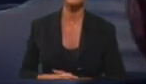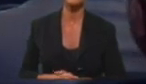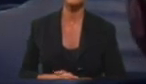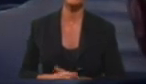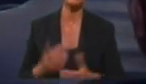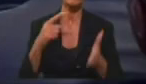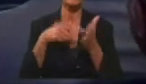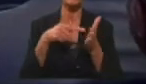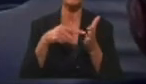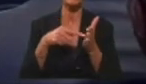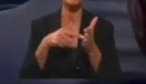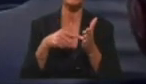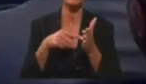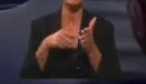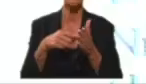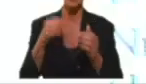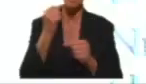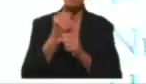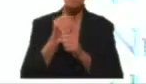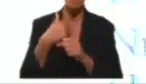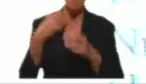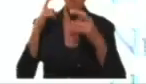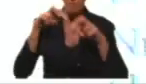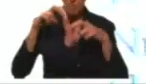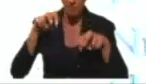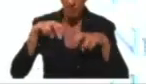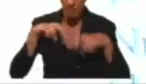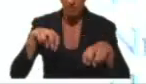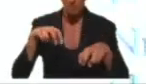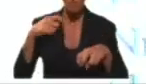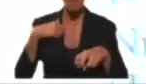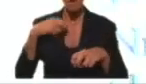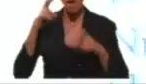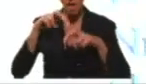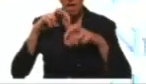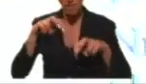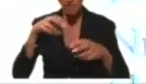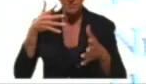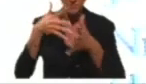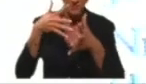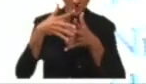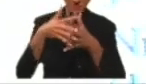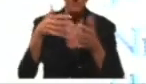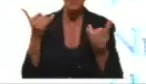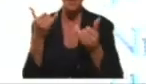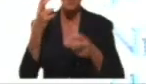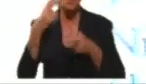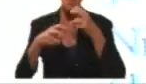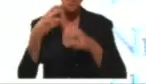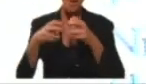No i tutaj w ramach prac badawczych sobie diagnozowaliśmy pewne problemy, które tutaj występują,